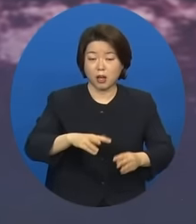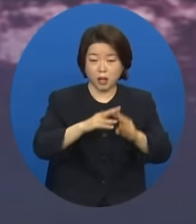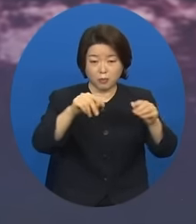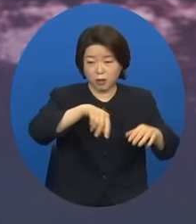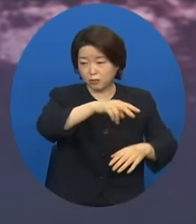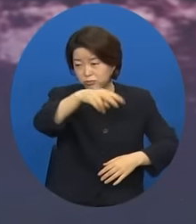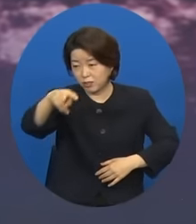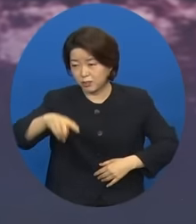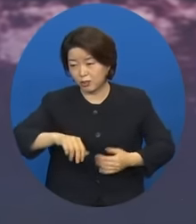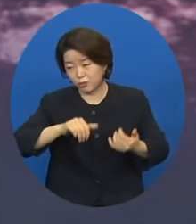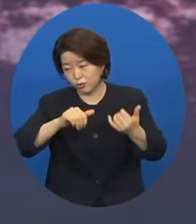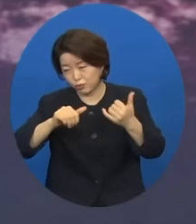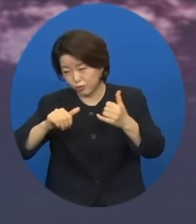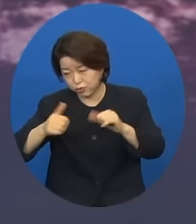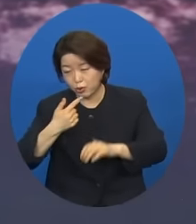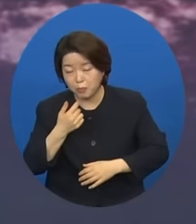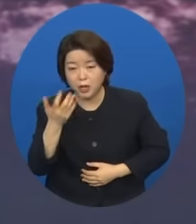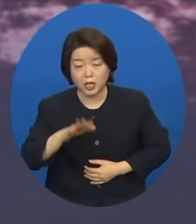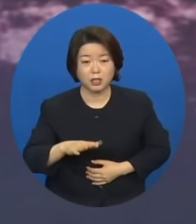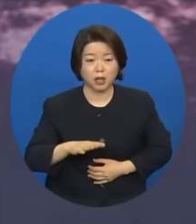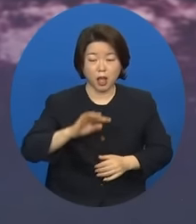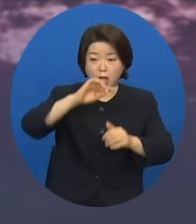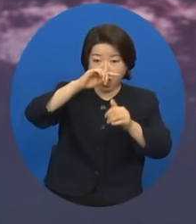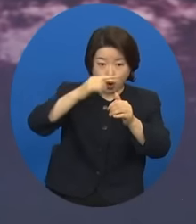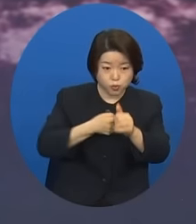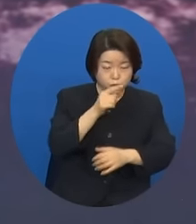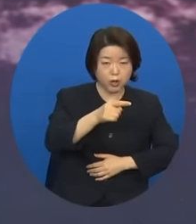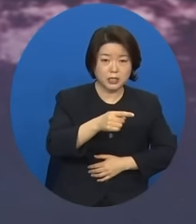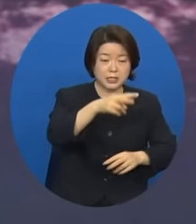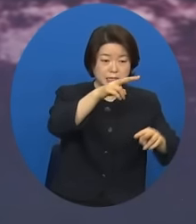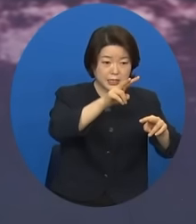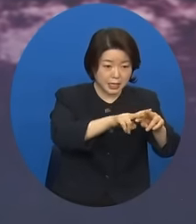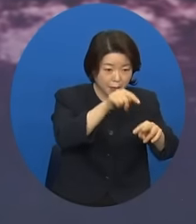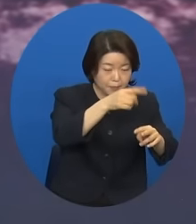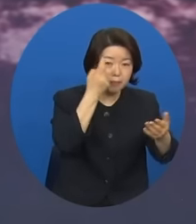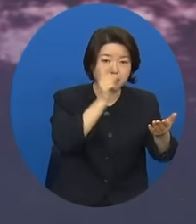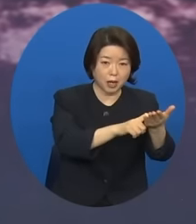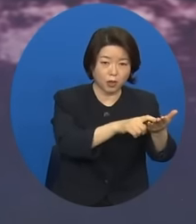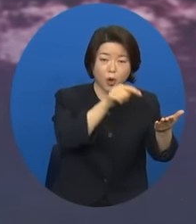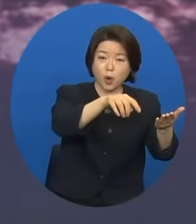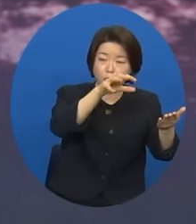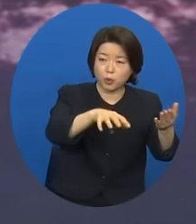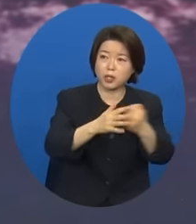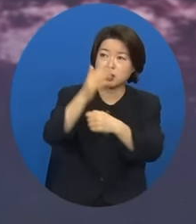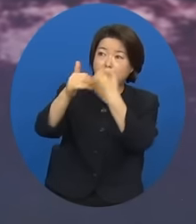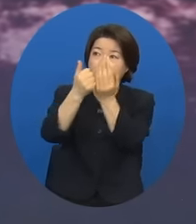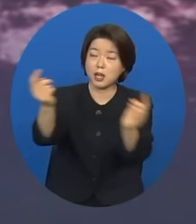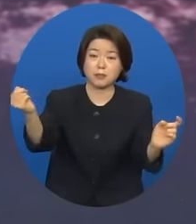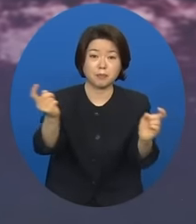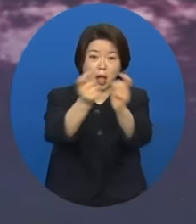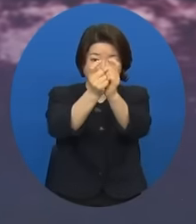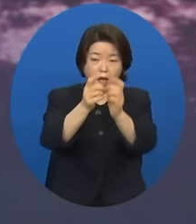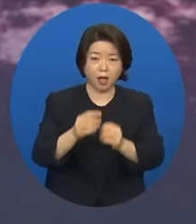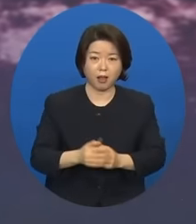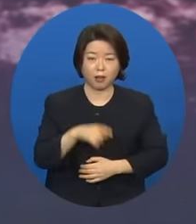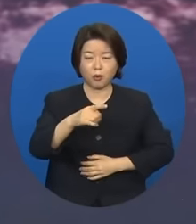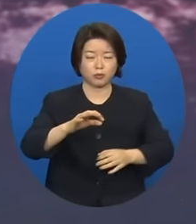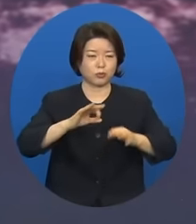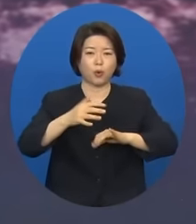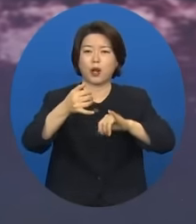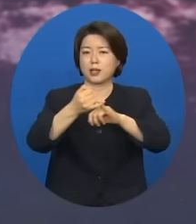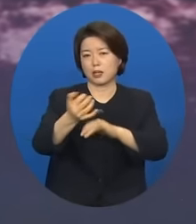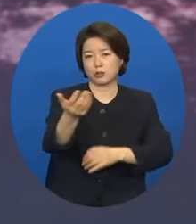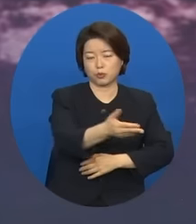발견하게 돼요 그리고 그 샘에서 하나님을 만납니다 그러면서 거기에서 참 놀라운 약속을 들어요 뭐냐면